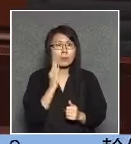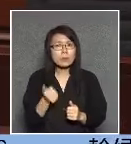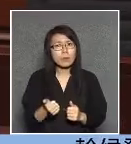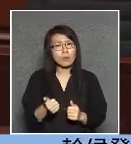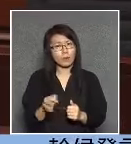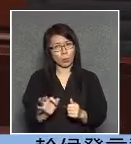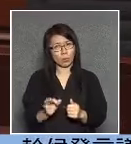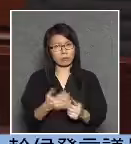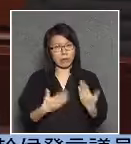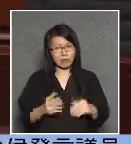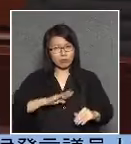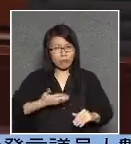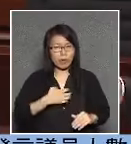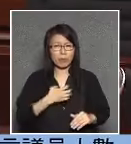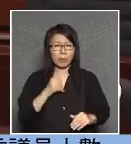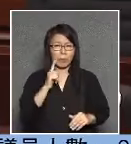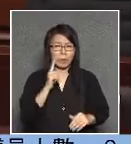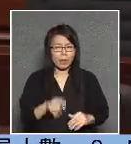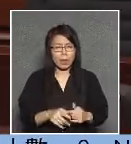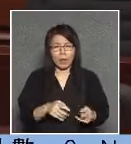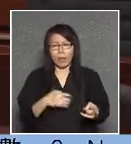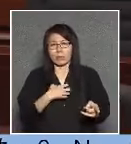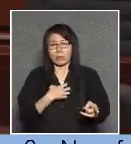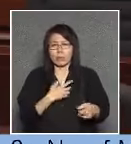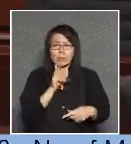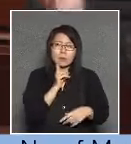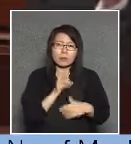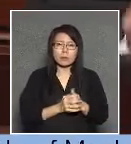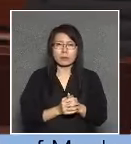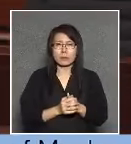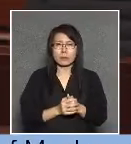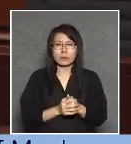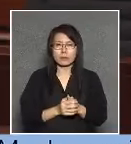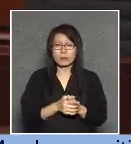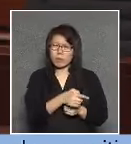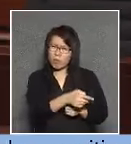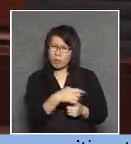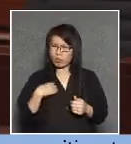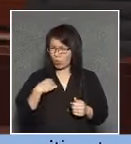嘅，淨係俾我一個感覺，佢唔係中國人，